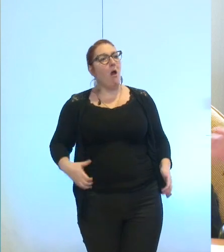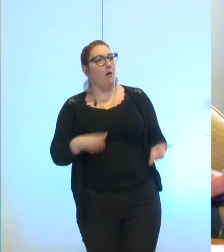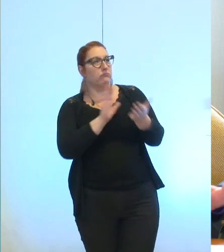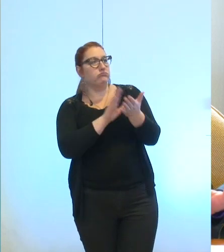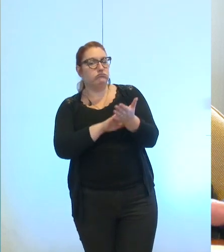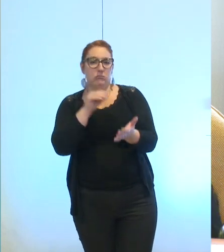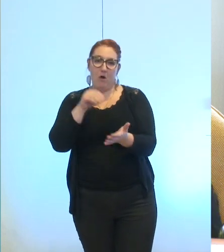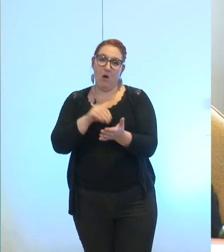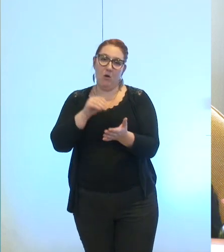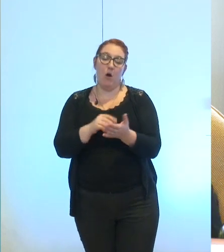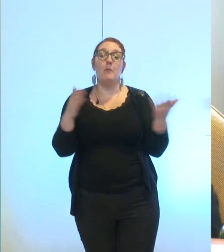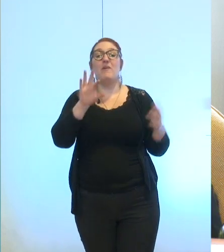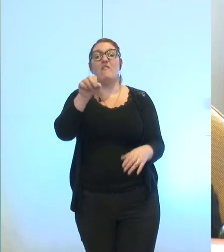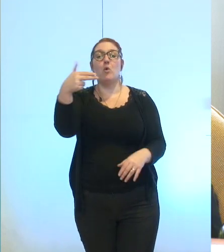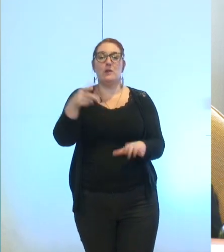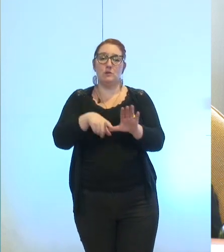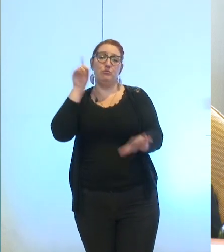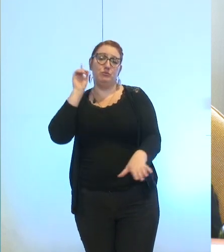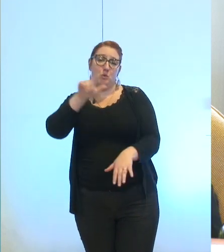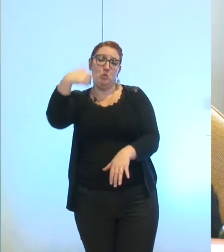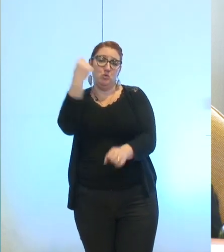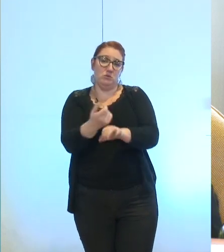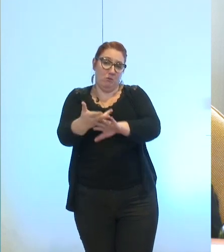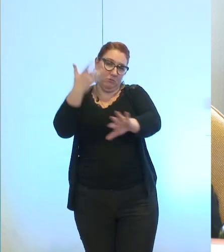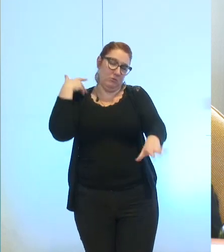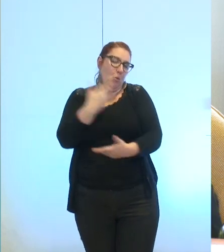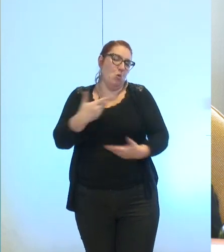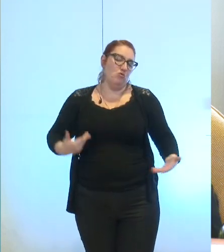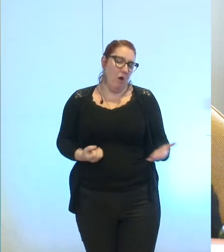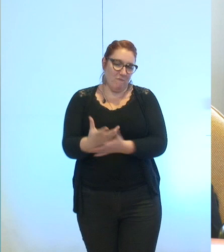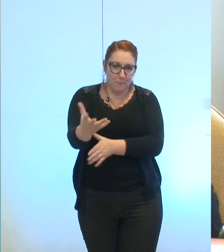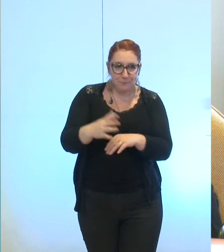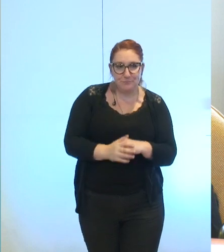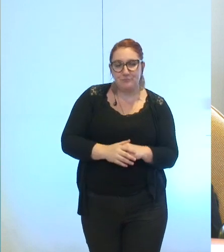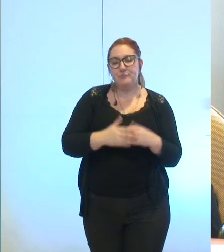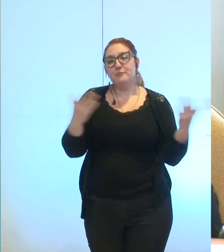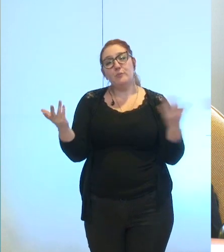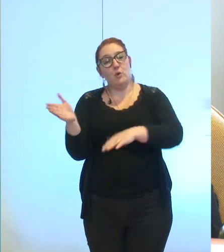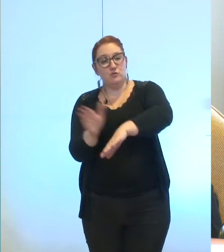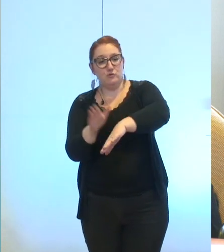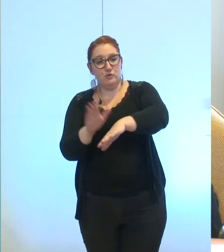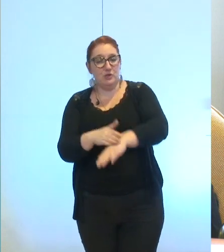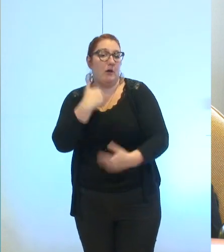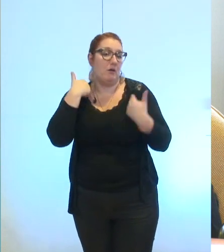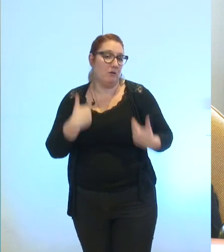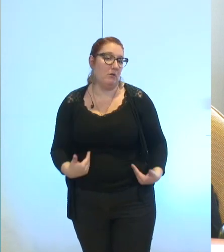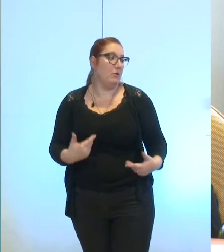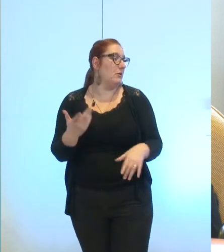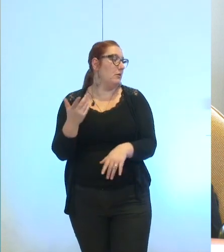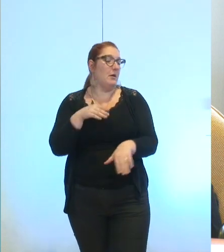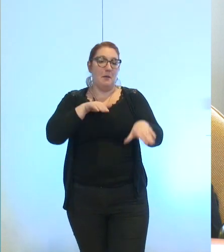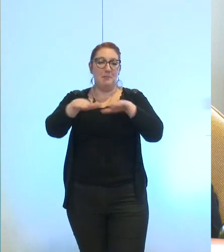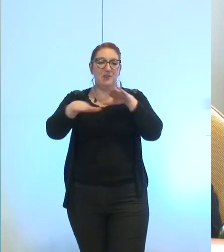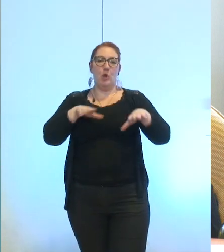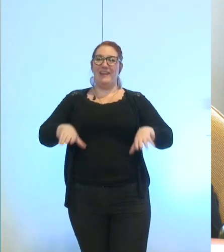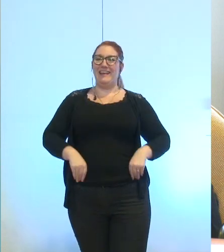il n'est plus au Front national depuis une bonne douzaine d'années alors je suis je vous suggère moi de faire appel à ce qu'on appelle la méthode